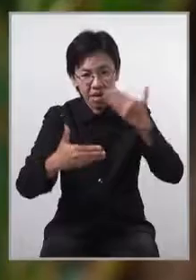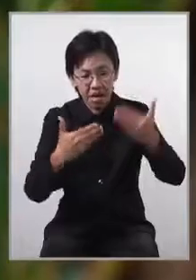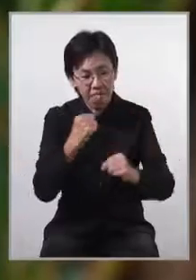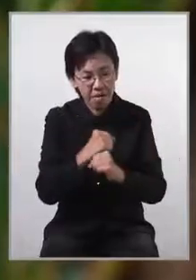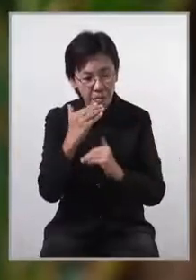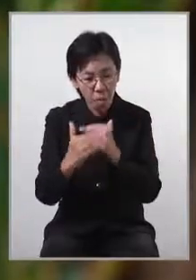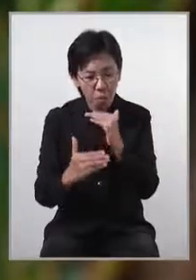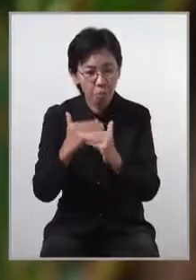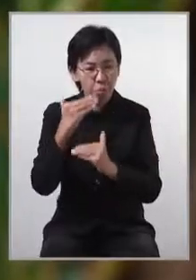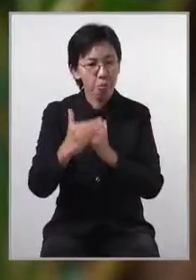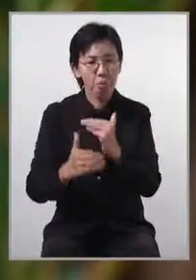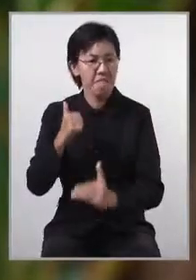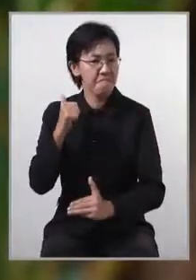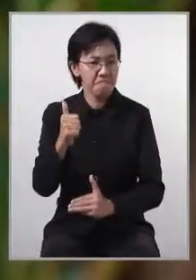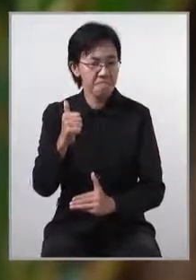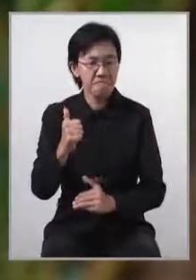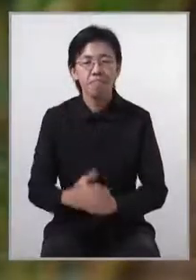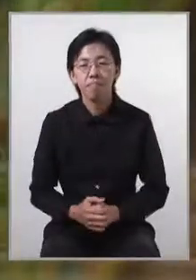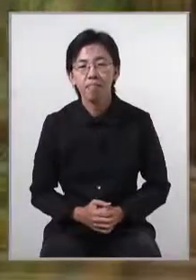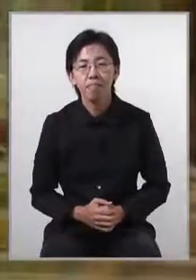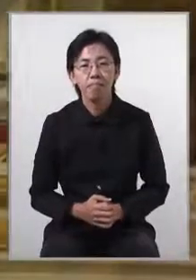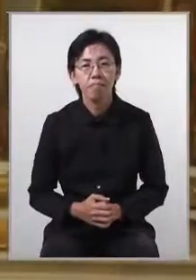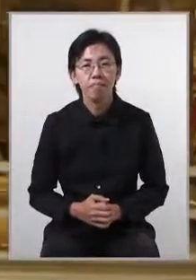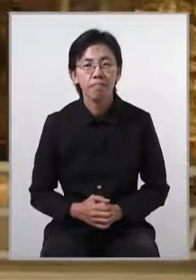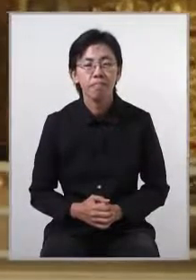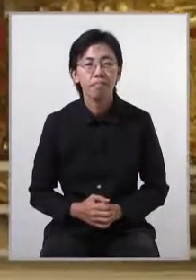เร็จดีมากอันหนึ่ง